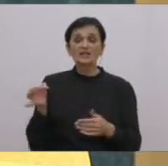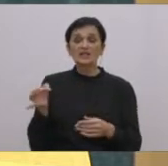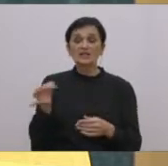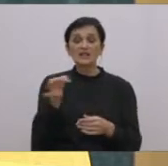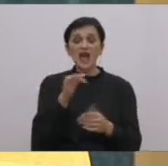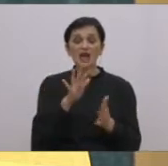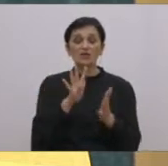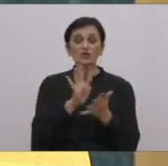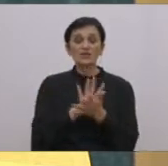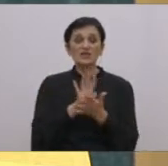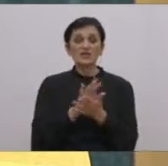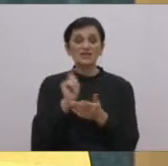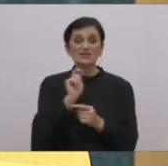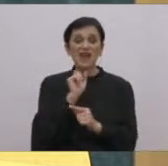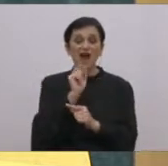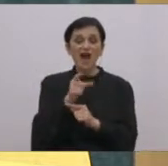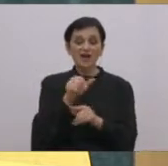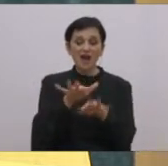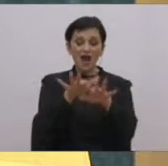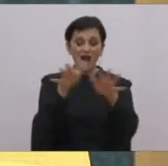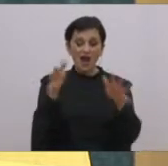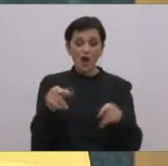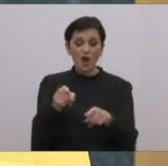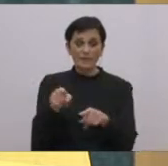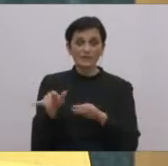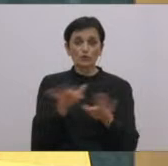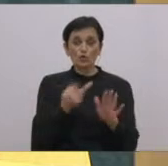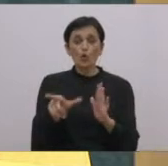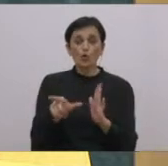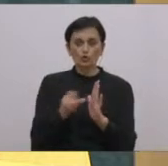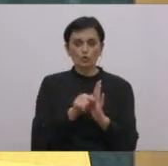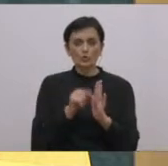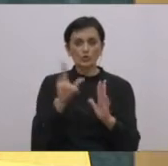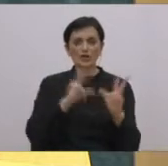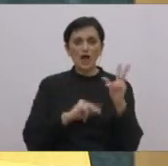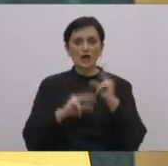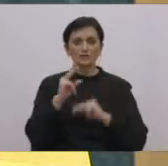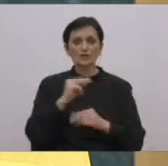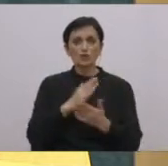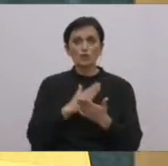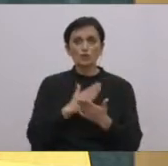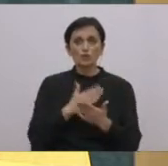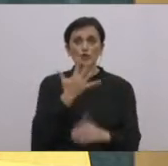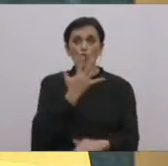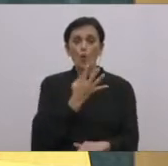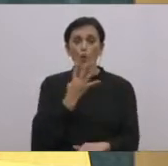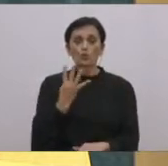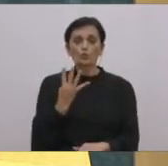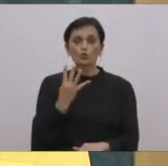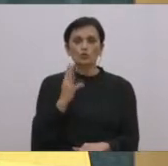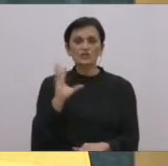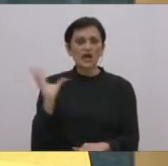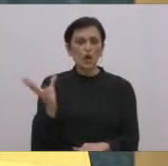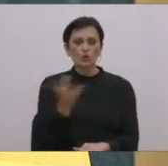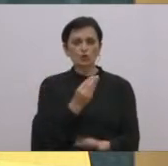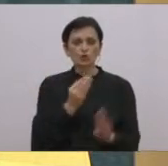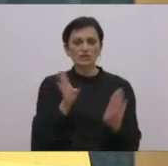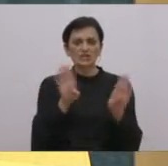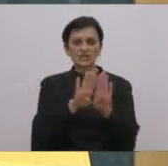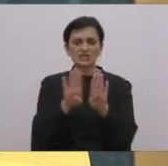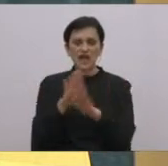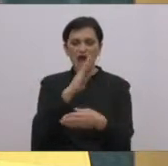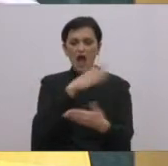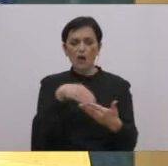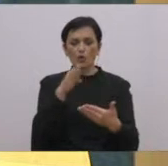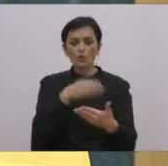სხვა ჩატარებულ ღონისძიებებთან ერთად ამ მიმართულებითაც გათვალისწინებული არის 94-ის დახურვა. მნიშვნელოვანია